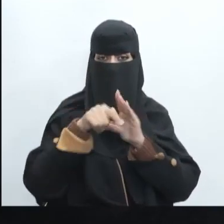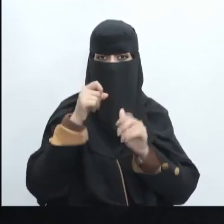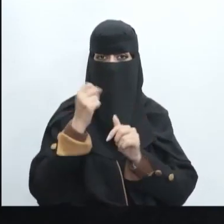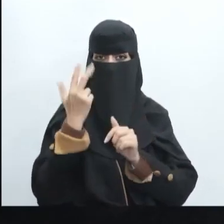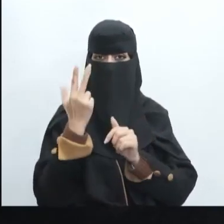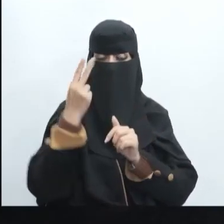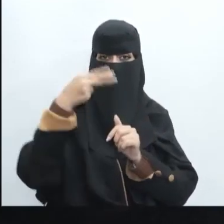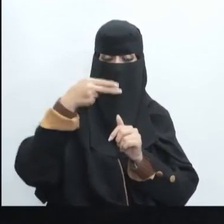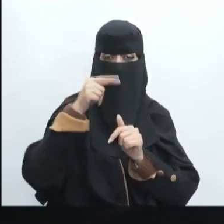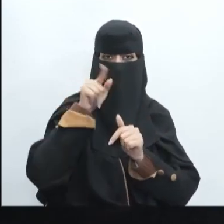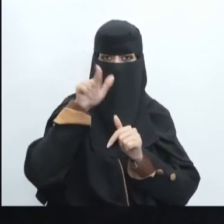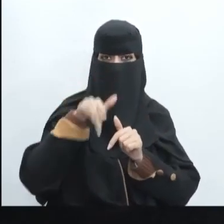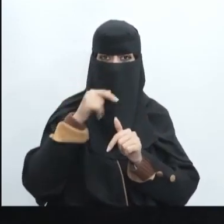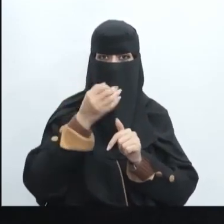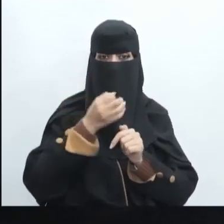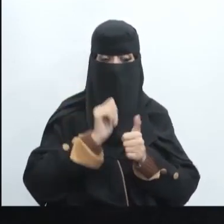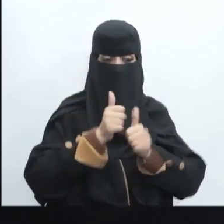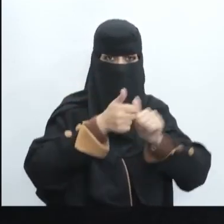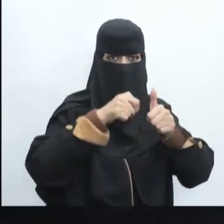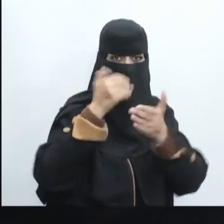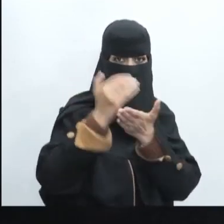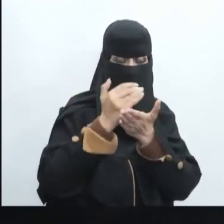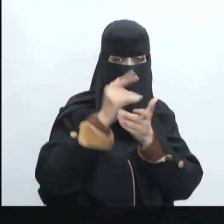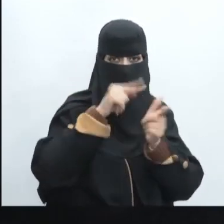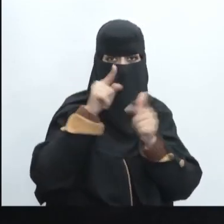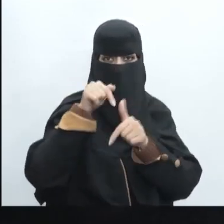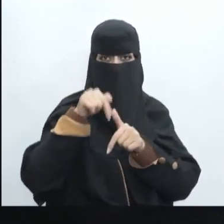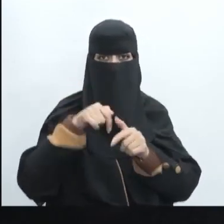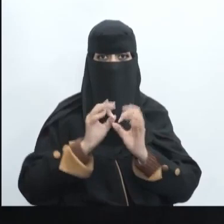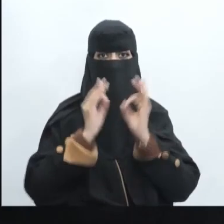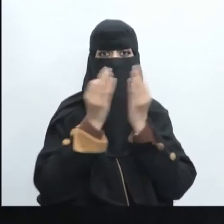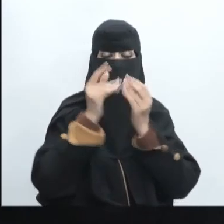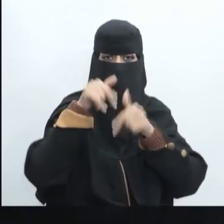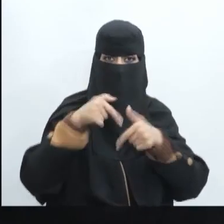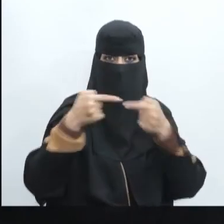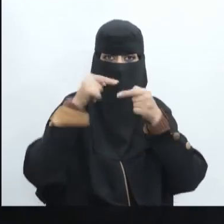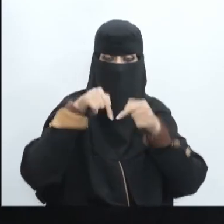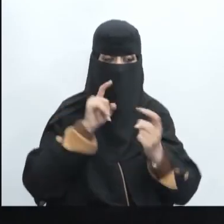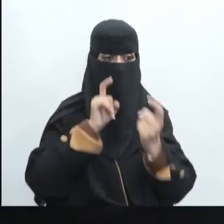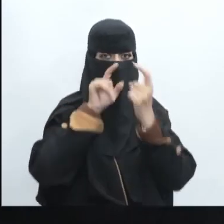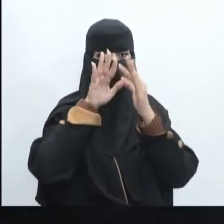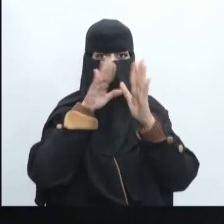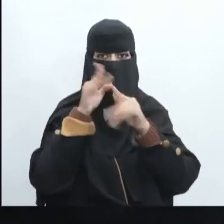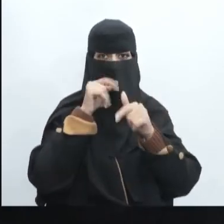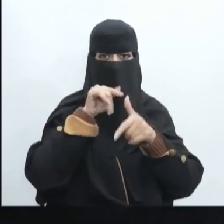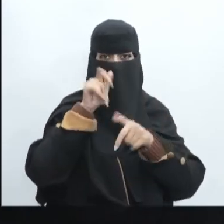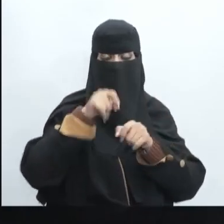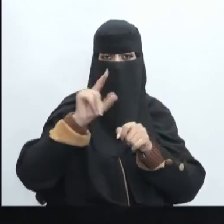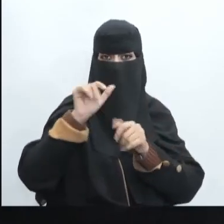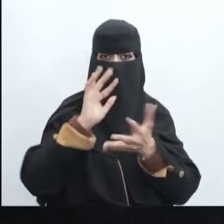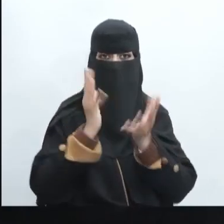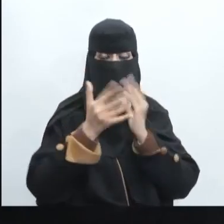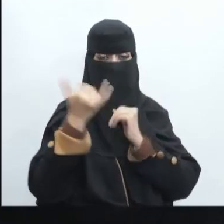الثامن والعشرين التحديات الاقتصاديه والاجتماعيه التي يواجهها احسنتم